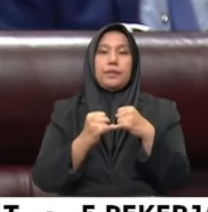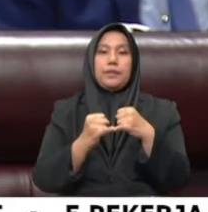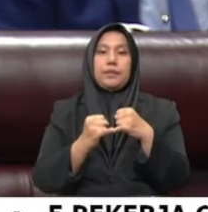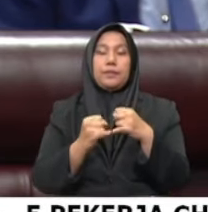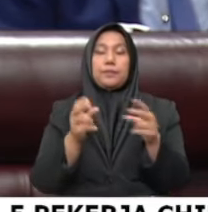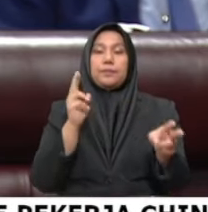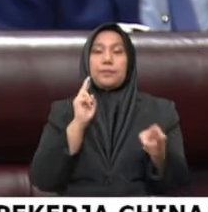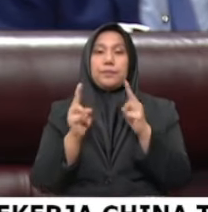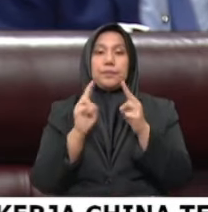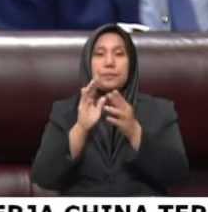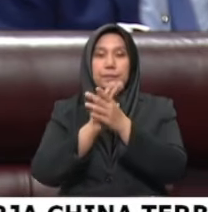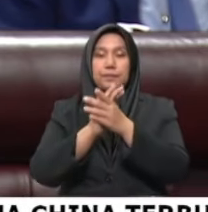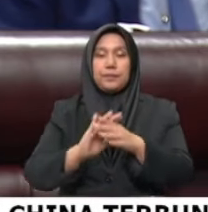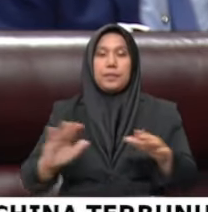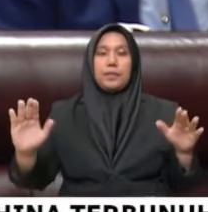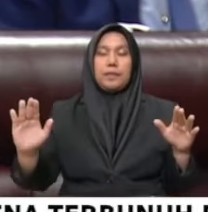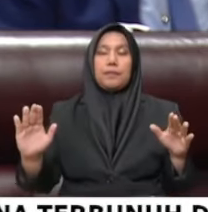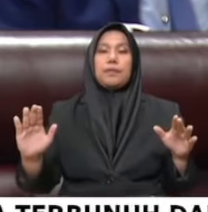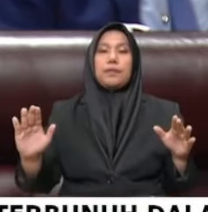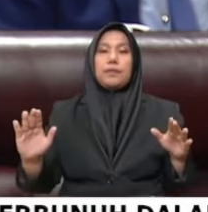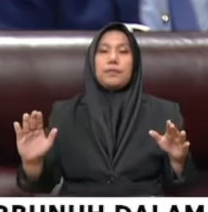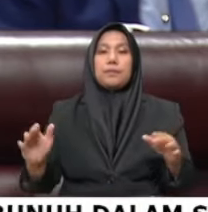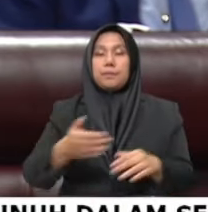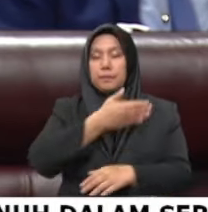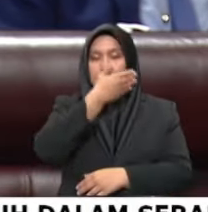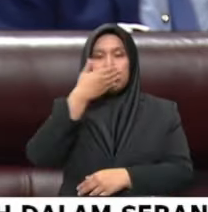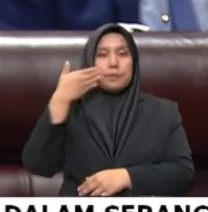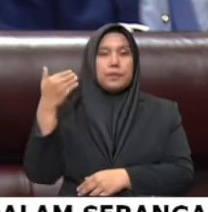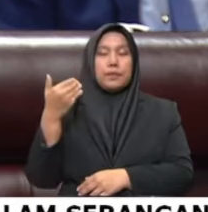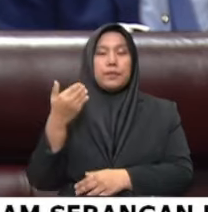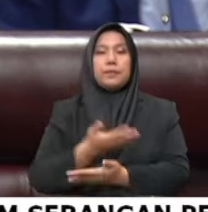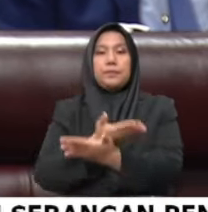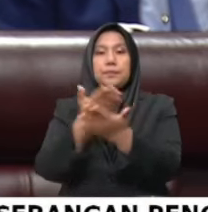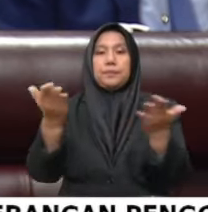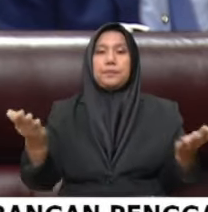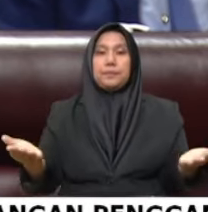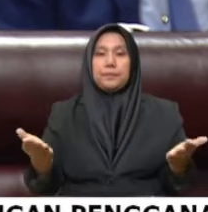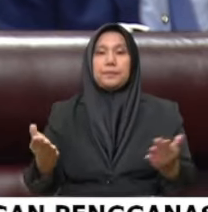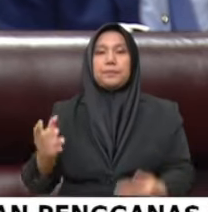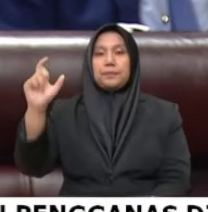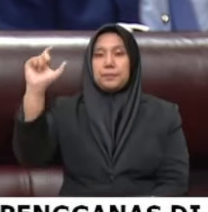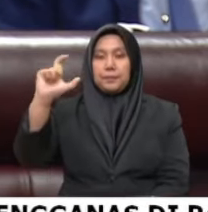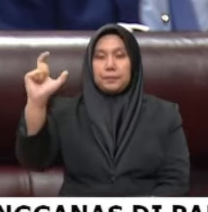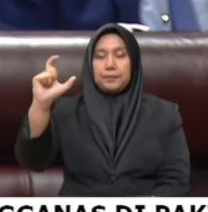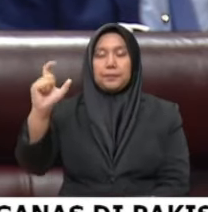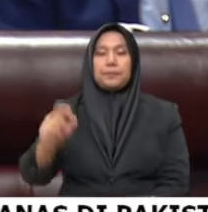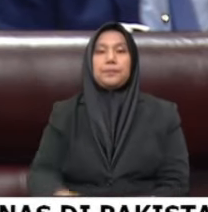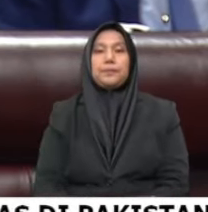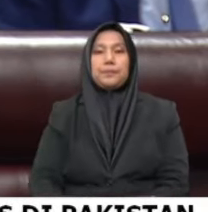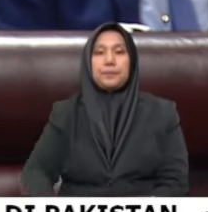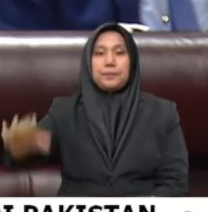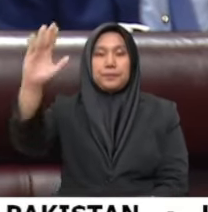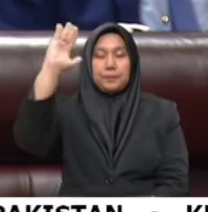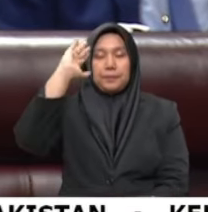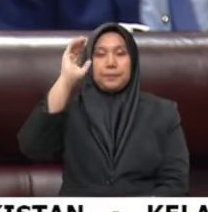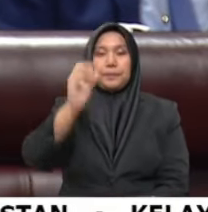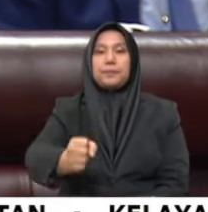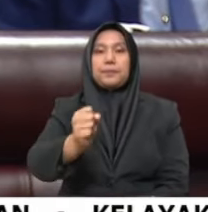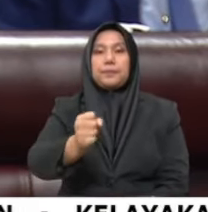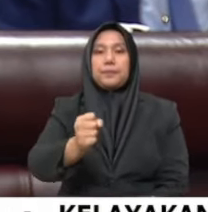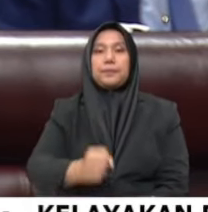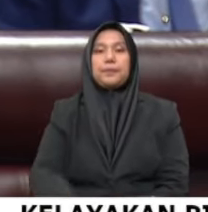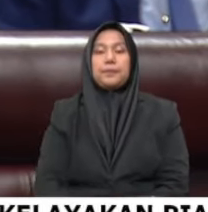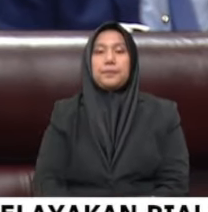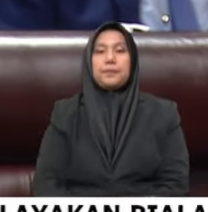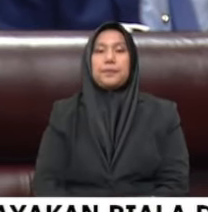juga mengucapkan selamat menjalani ibadah puasa kepada semua yang beragama Islam. Sekian, Assalamualaikum Warahmatullahi